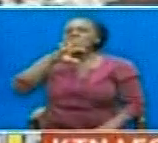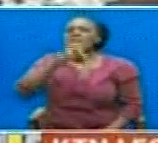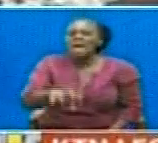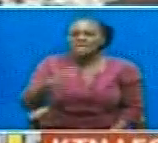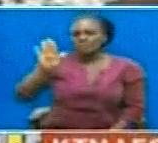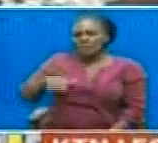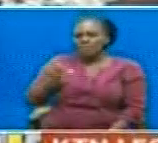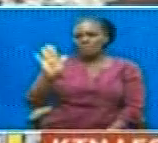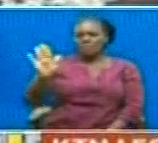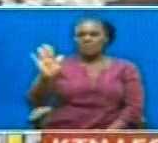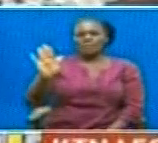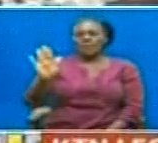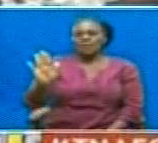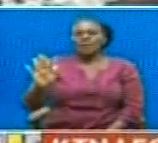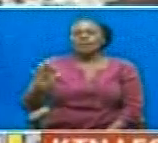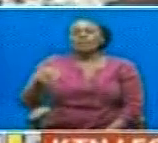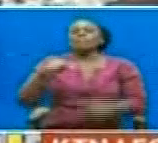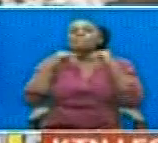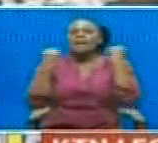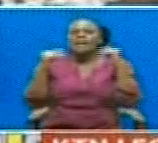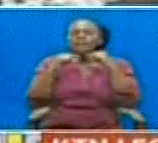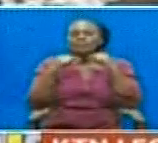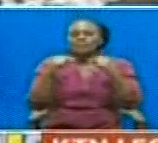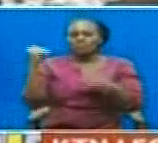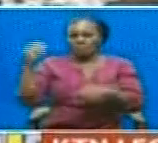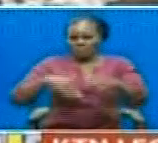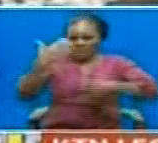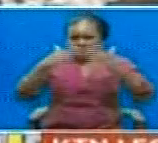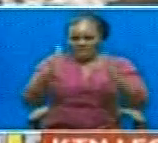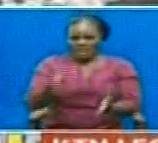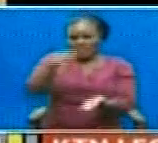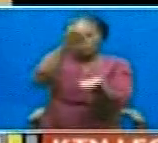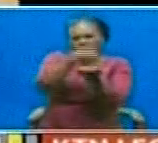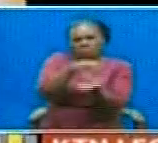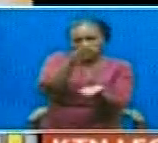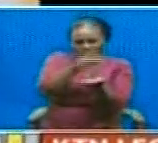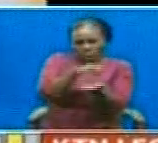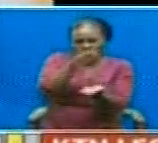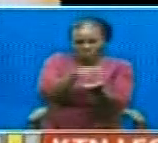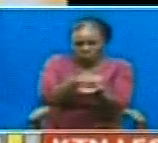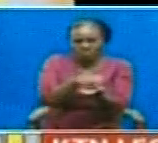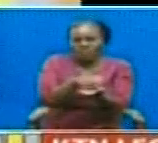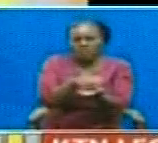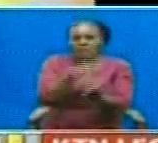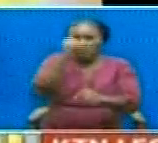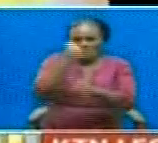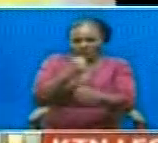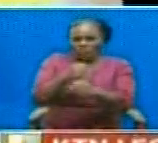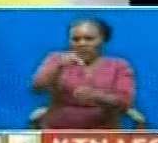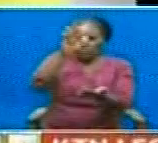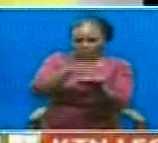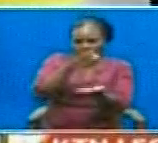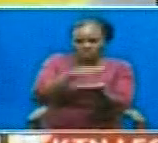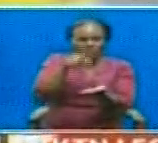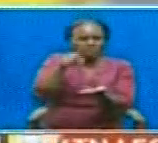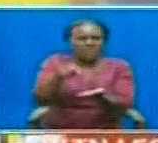mamaye mzazi. Adebayo ambaye kiwango chake cha mchezo kinazidi kudidimia kila dakika nukta na sekunde na kila uchao,